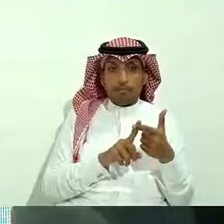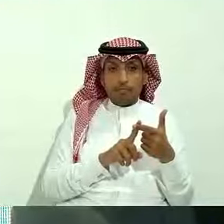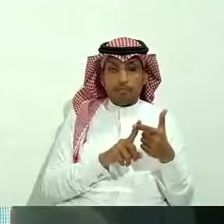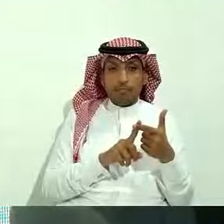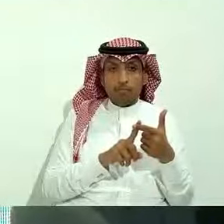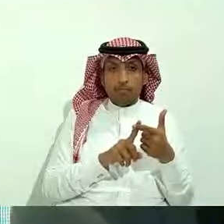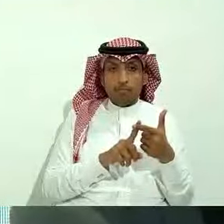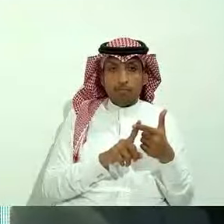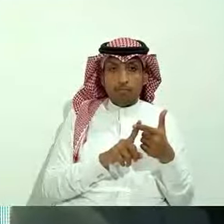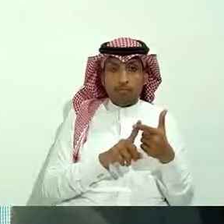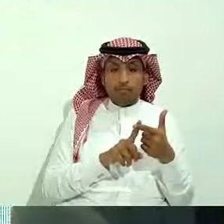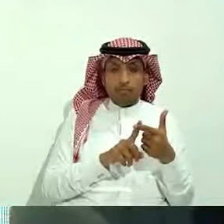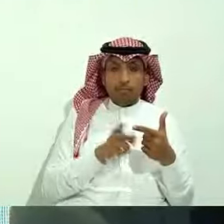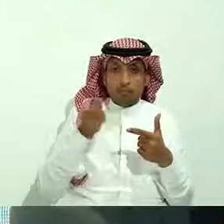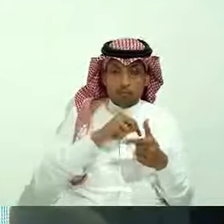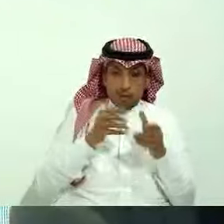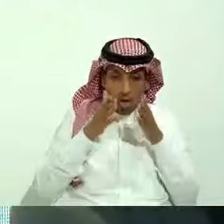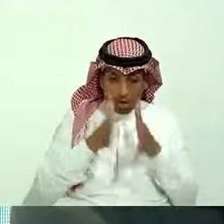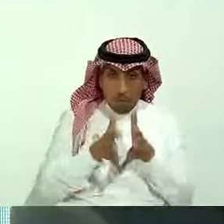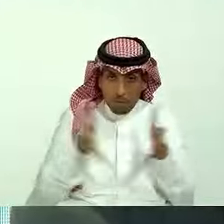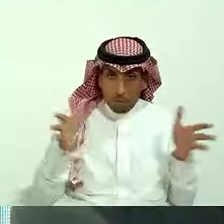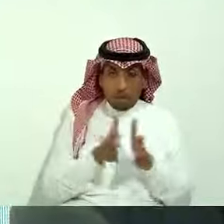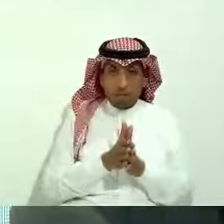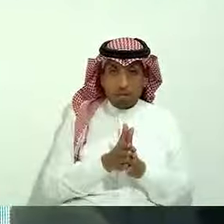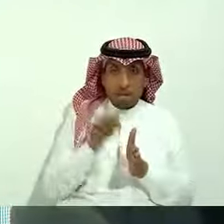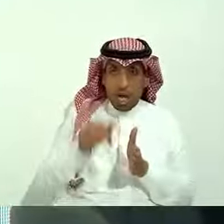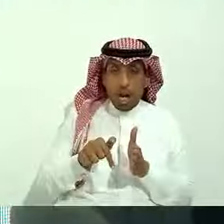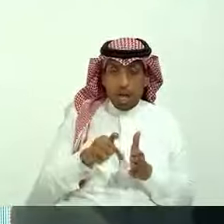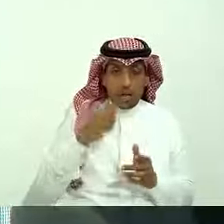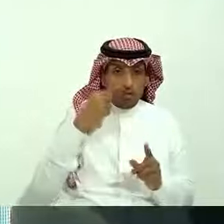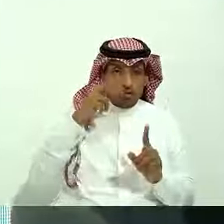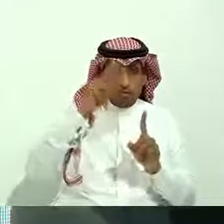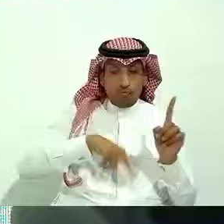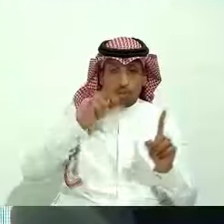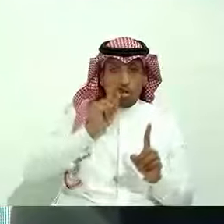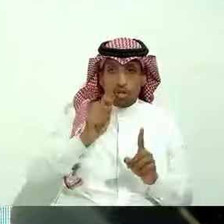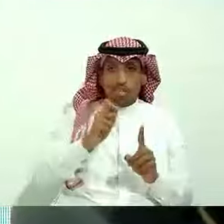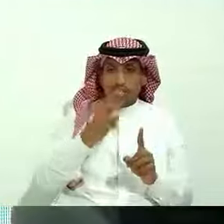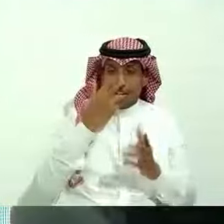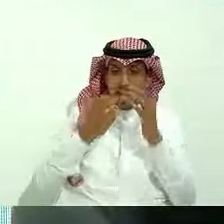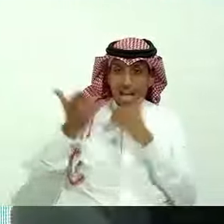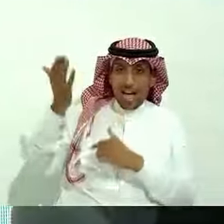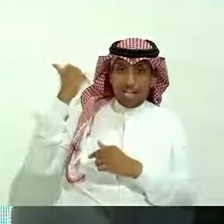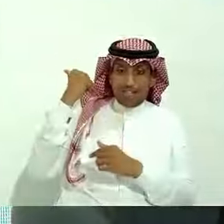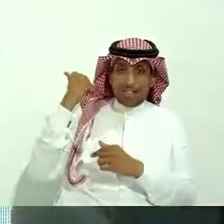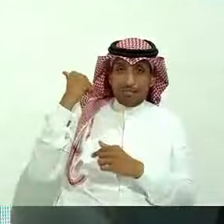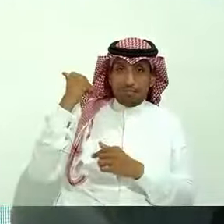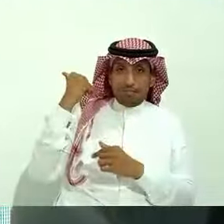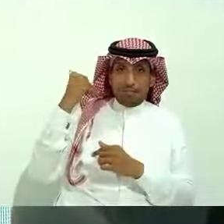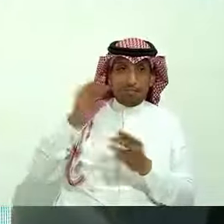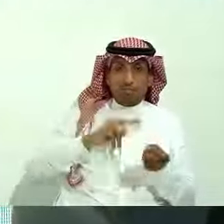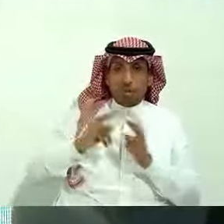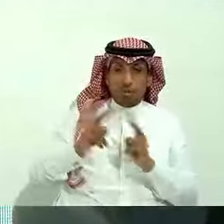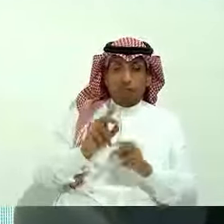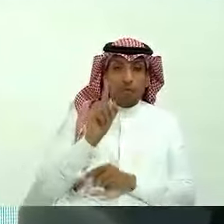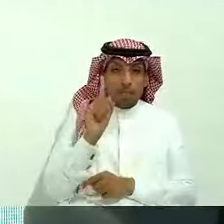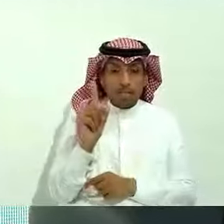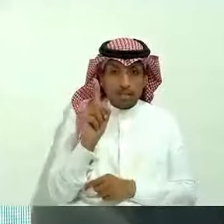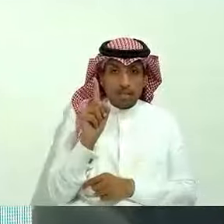ولقى اعتناء أكثر. يعني المظهر الرجل الآن غير لو نرجع للمظهر القديم،